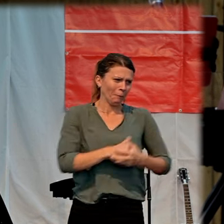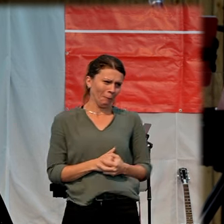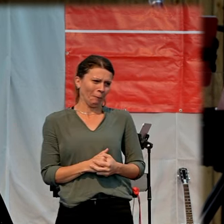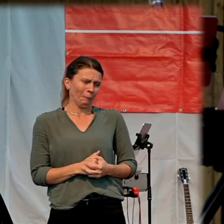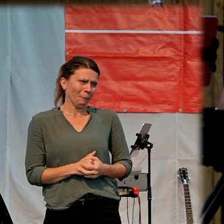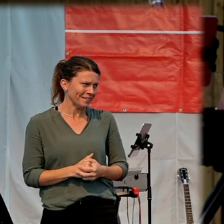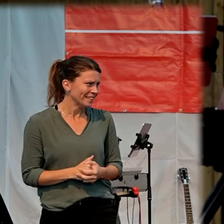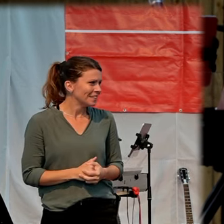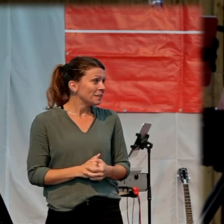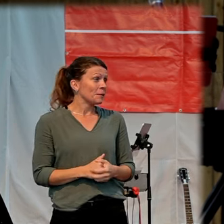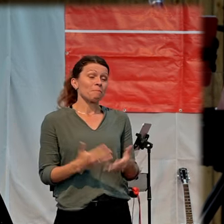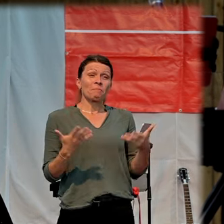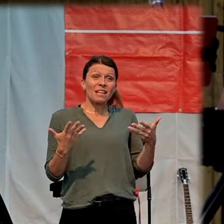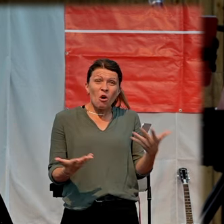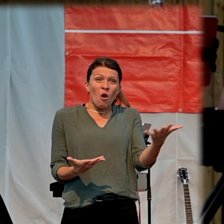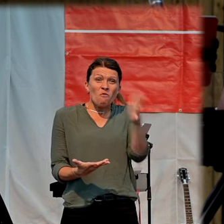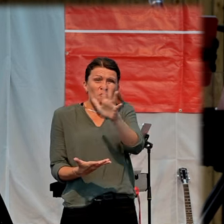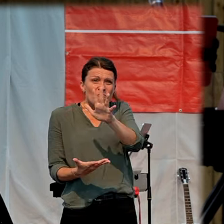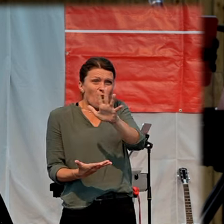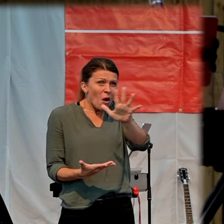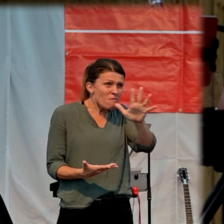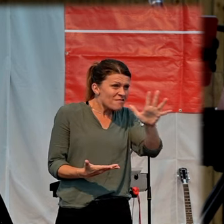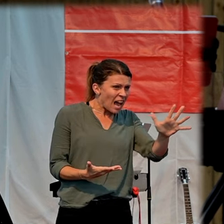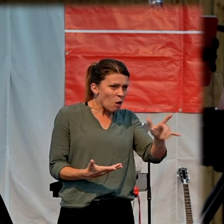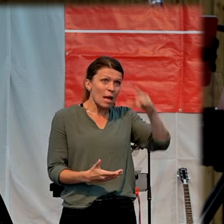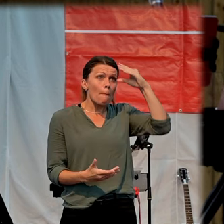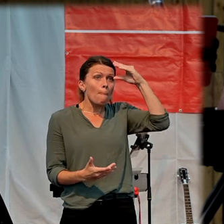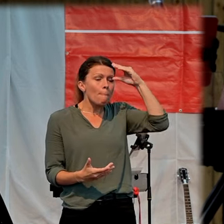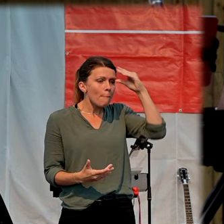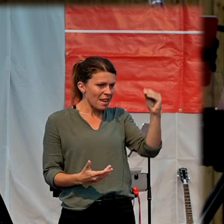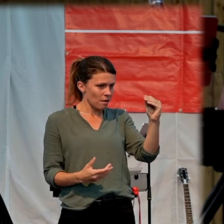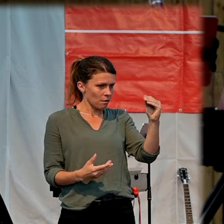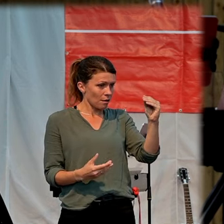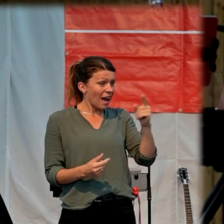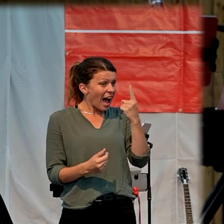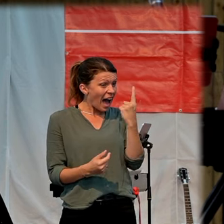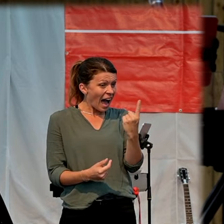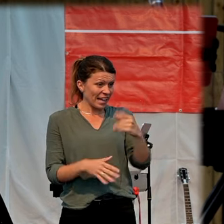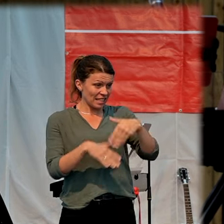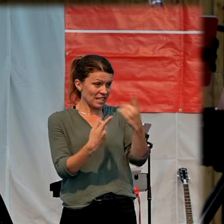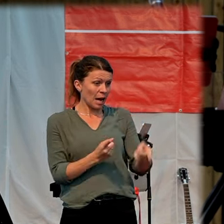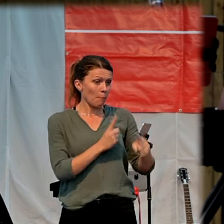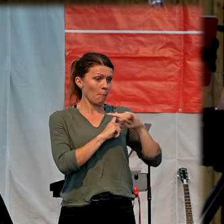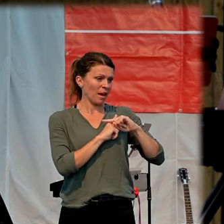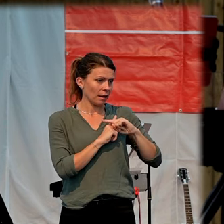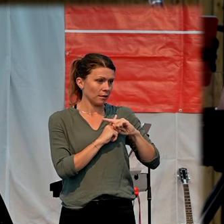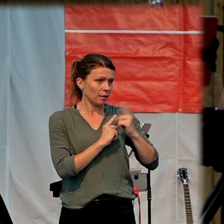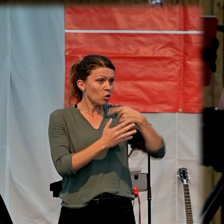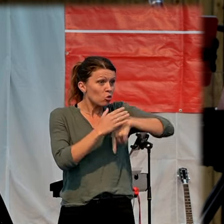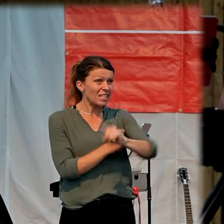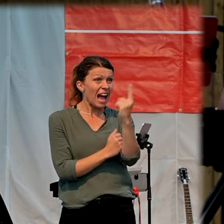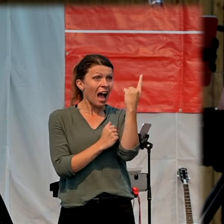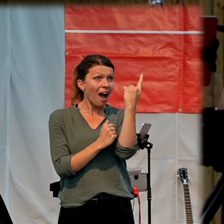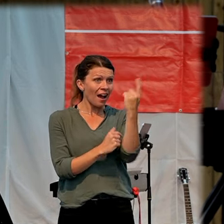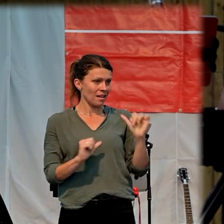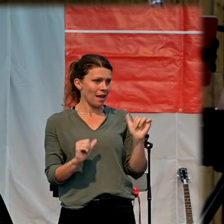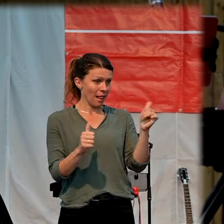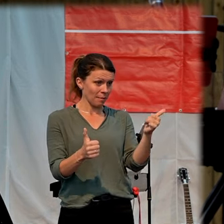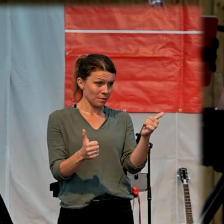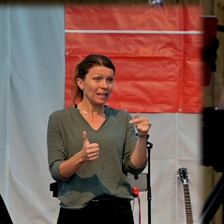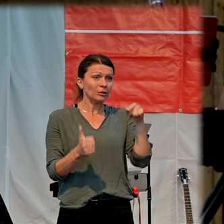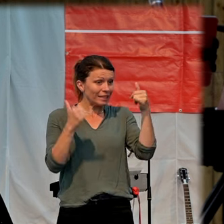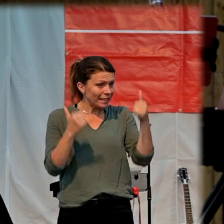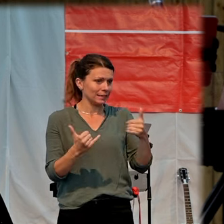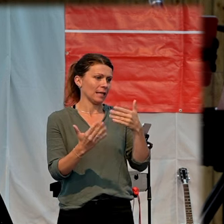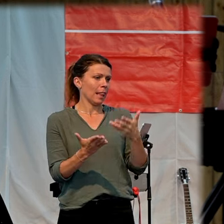Also, hier haben sich 5000 Männer bekehrt an einem Tag aufgrund eines Ereignisses. Und dieses Ereignis lesen wir